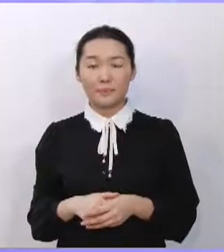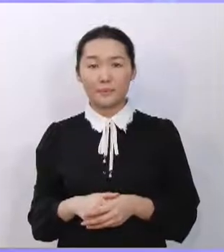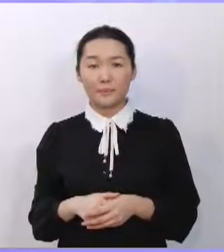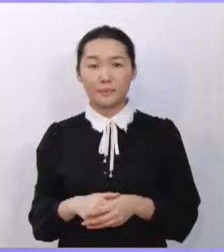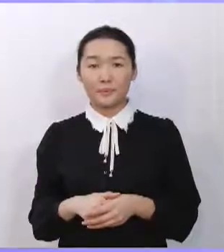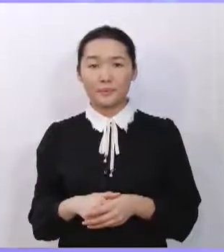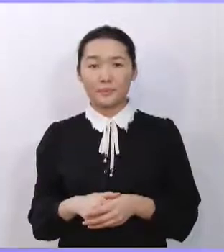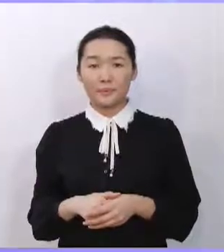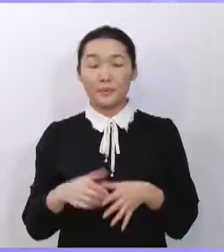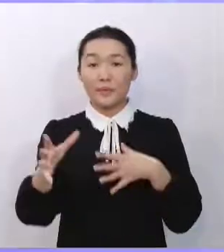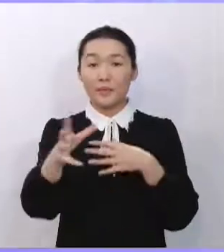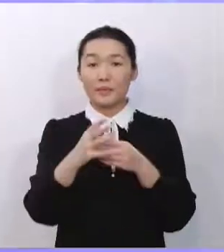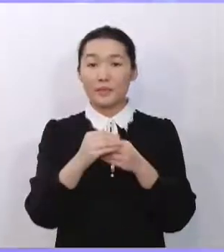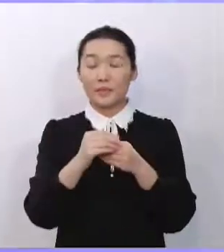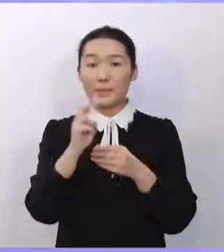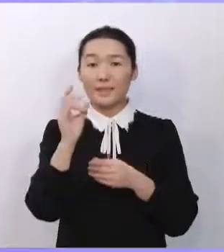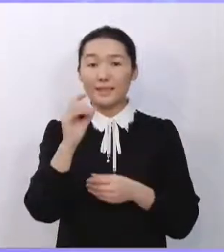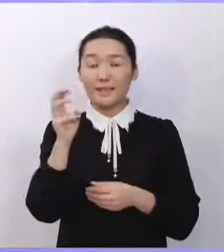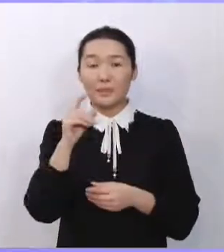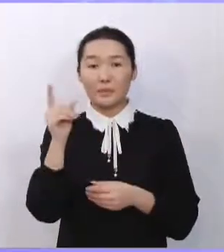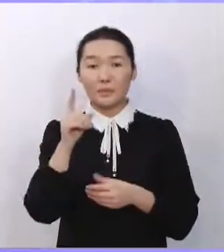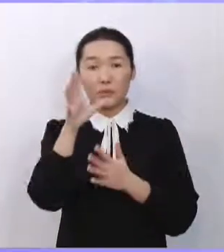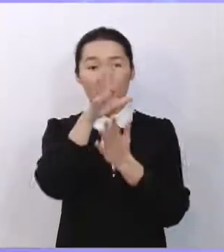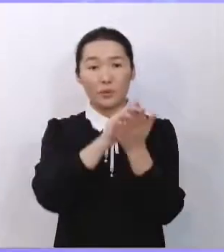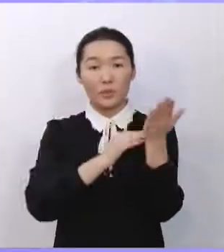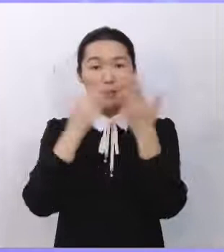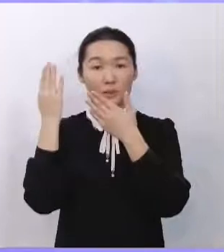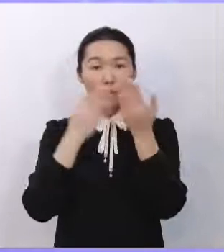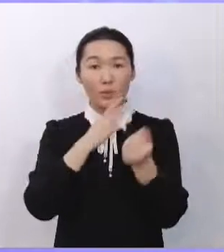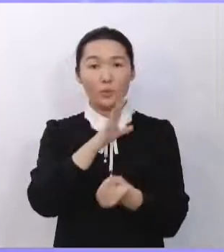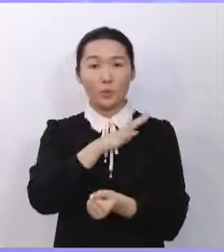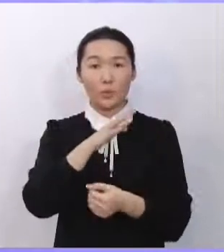Мына силер менен кымыз жөнүндө текст окудук.